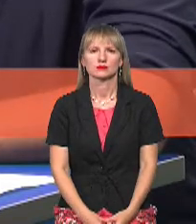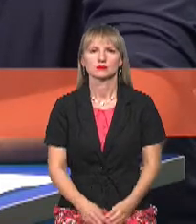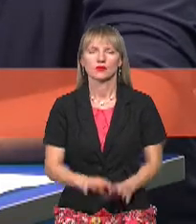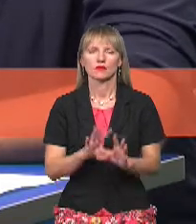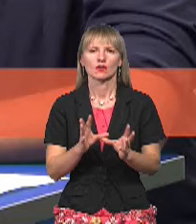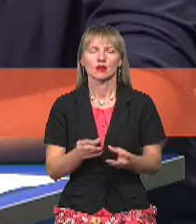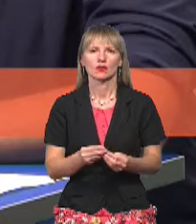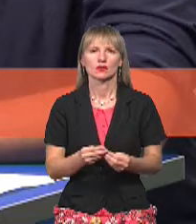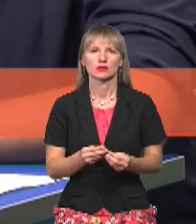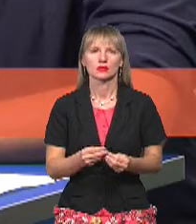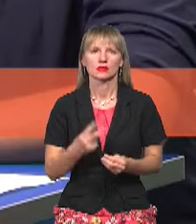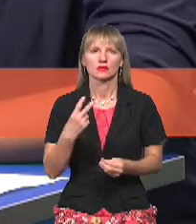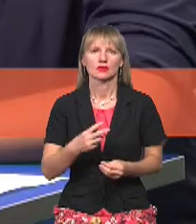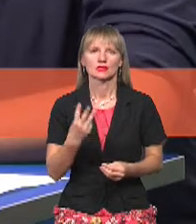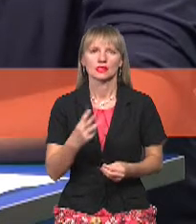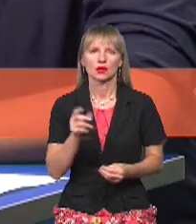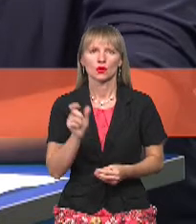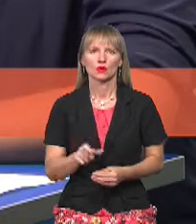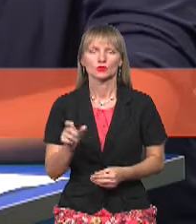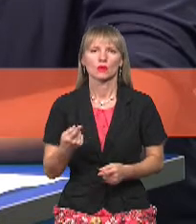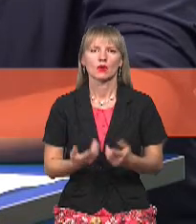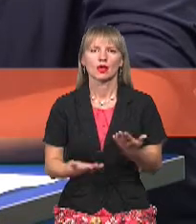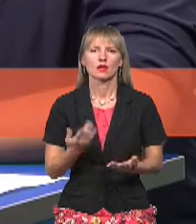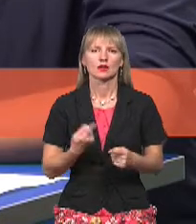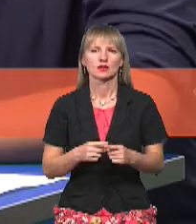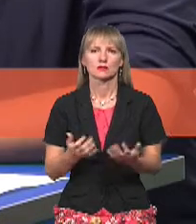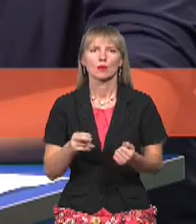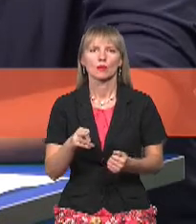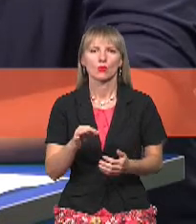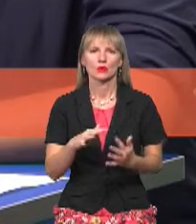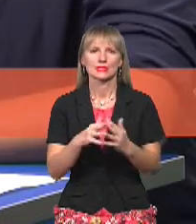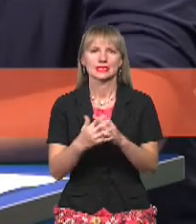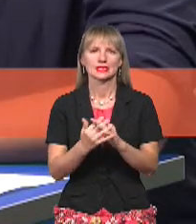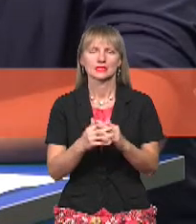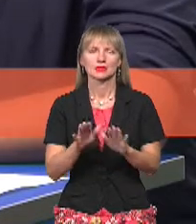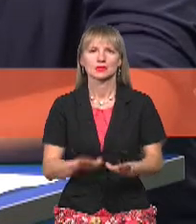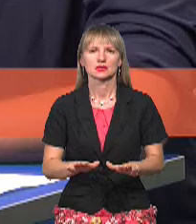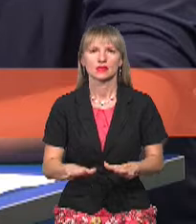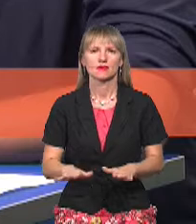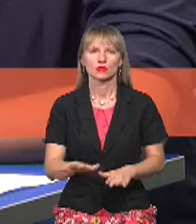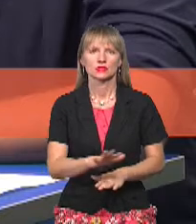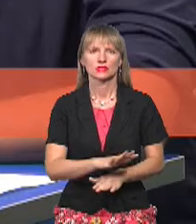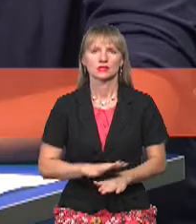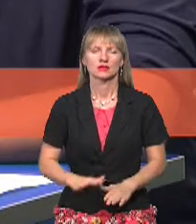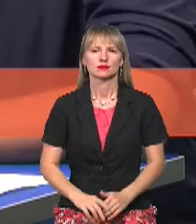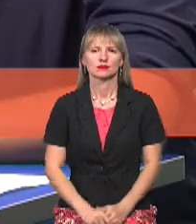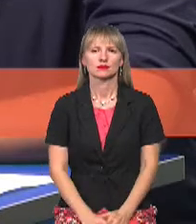Взагалі 23 особи. Це якщо брати по сільській місцевості.